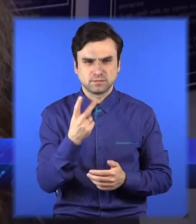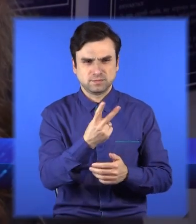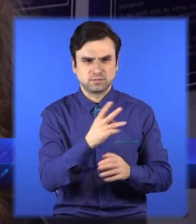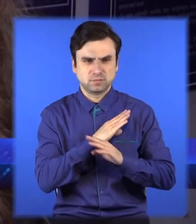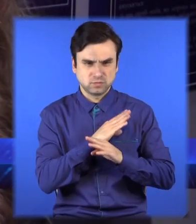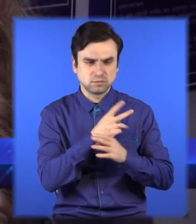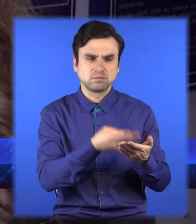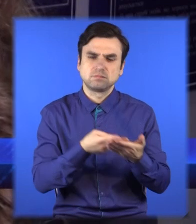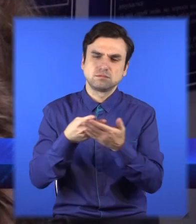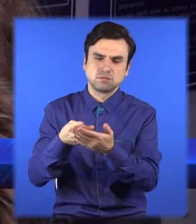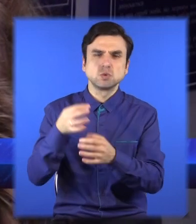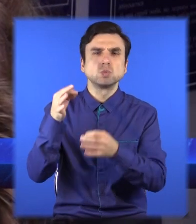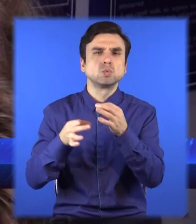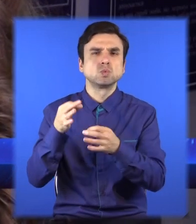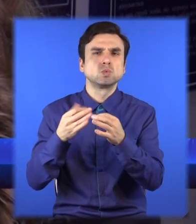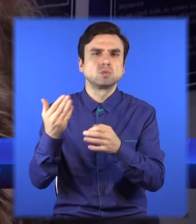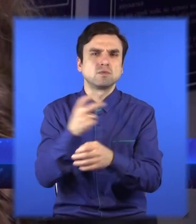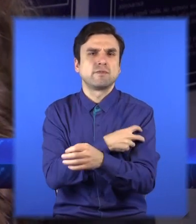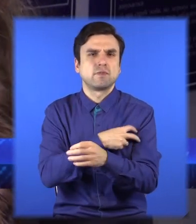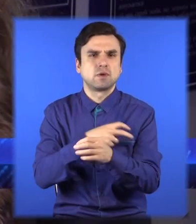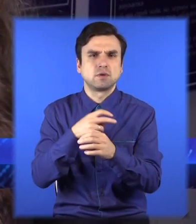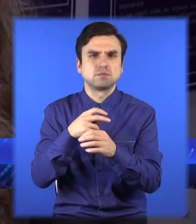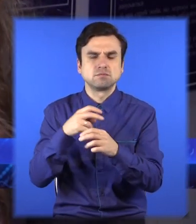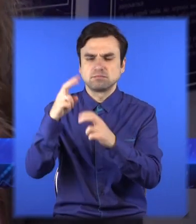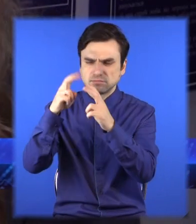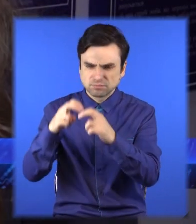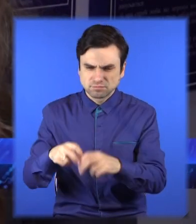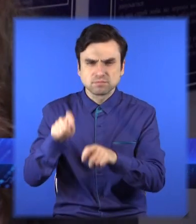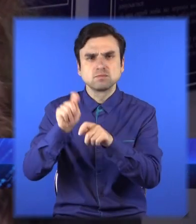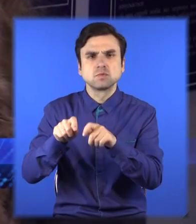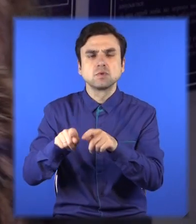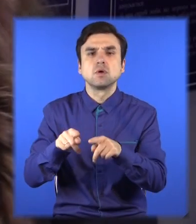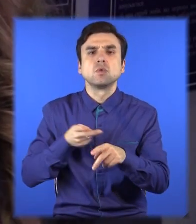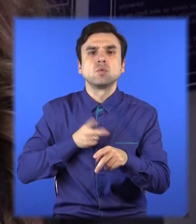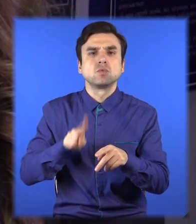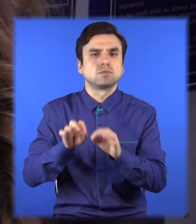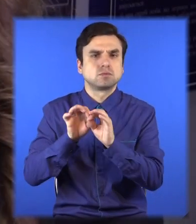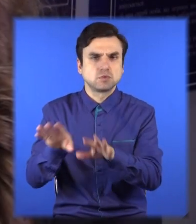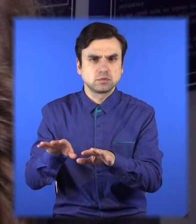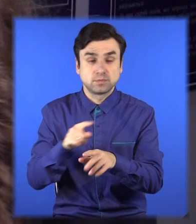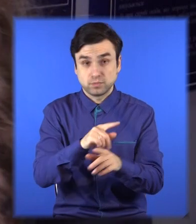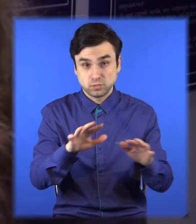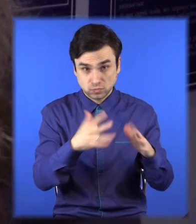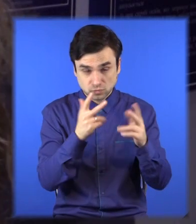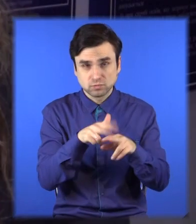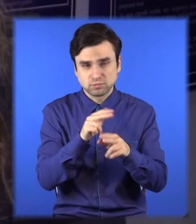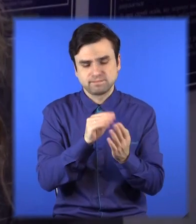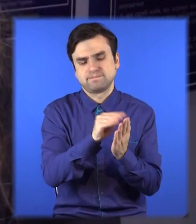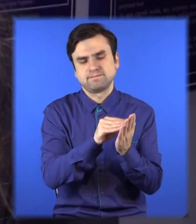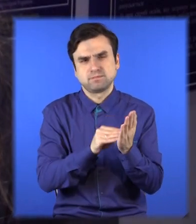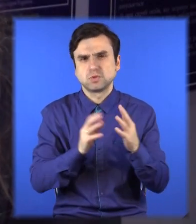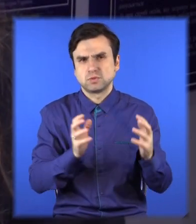наразі направлено для проведення судово-медичної експертизи з метою встановлення причин смерті. Вказаний факт зареєстровано в порядку, передбаченим